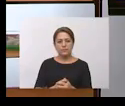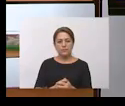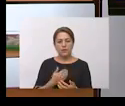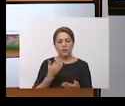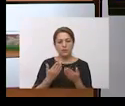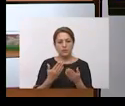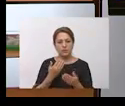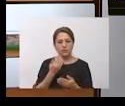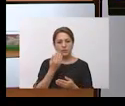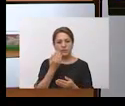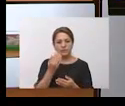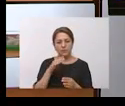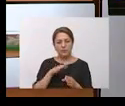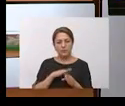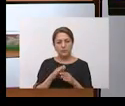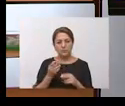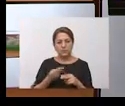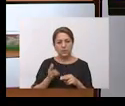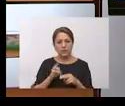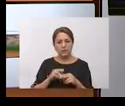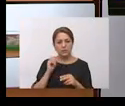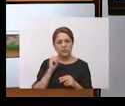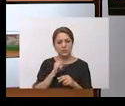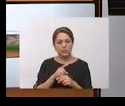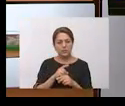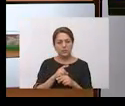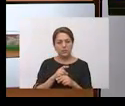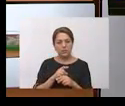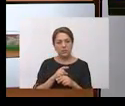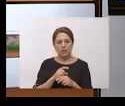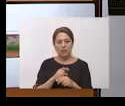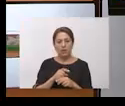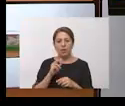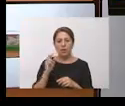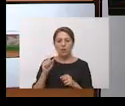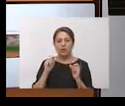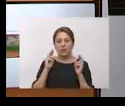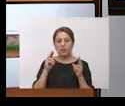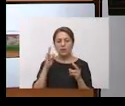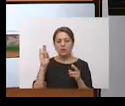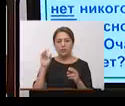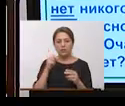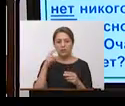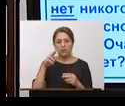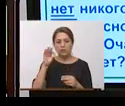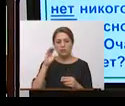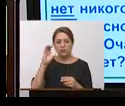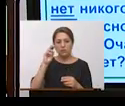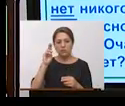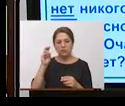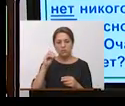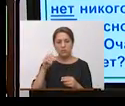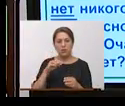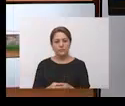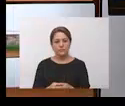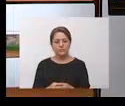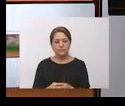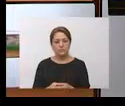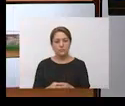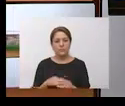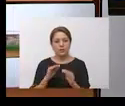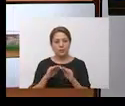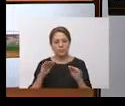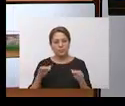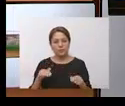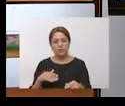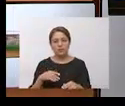Если вы выполнили это задание так же, как у нас на доске, значит, вы справились с заданием отлично. Ребята,